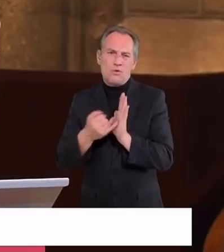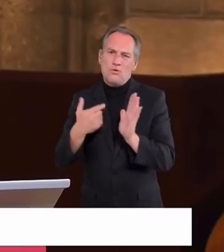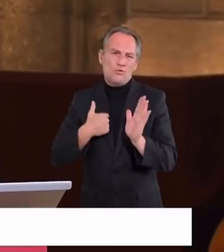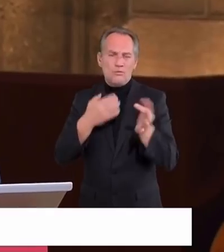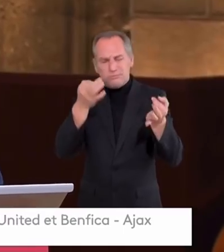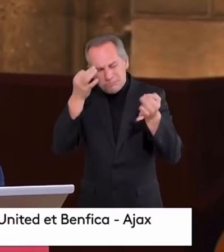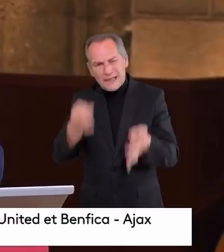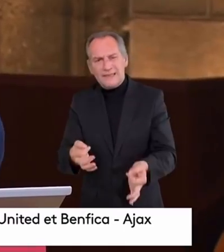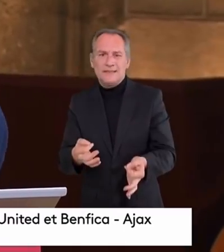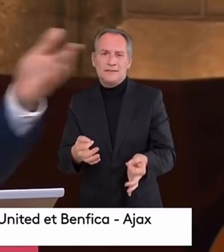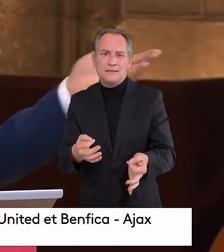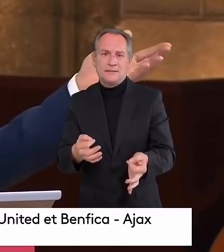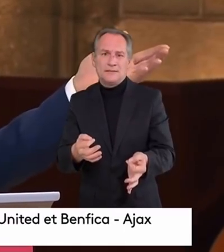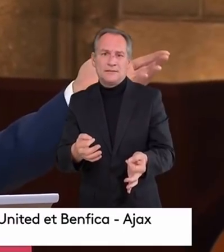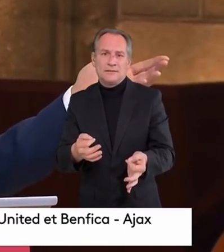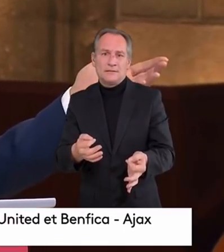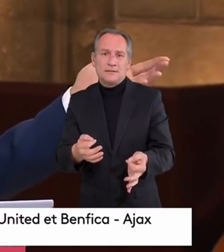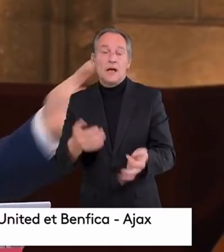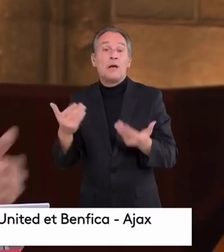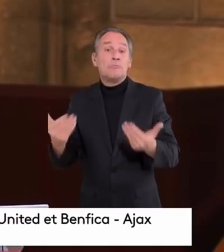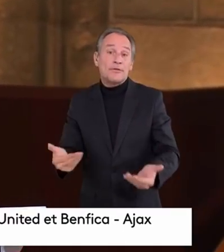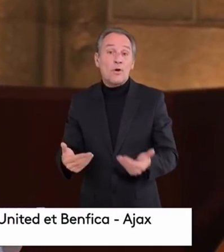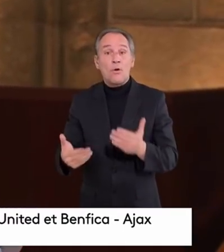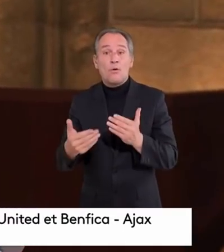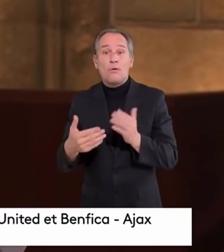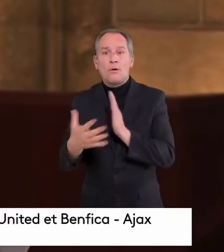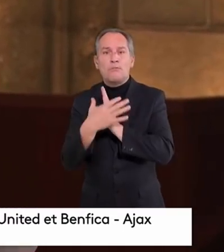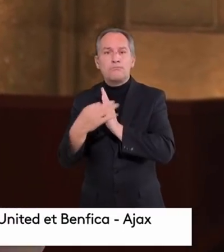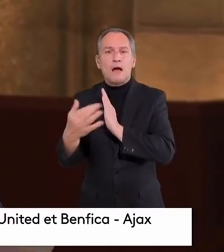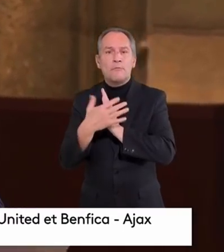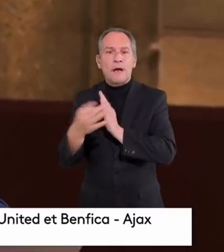Bon, maintenant, ils ont mis en place le prélèvement à la source, il y a moins de